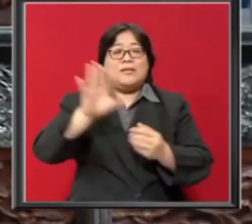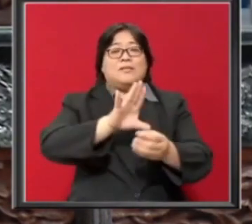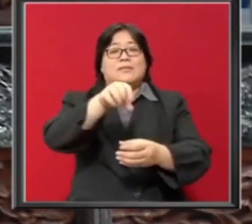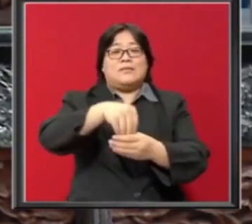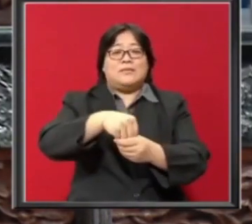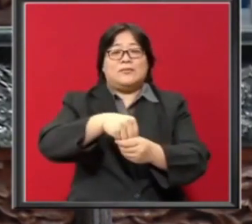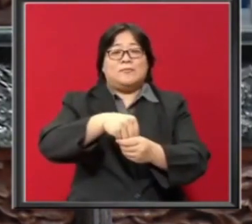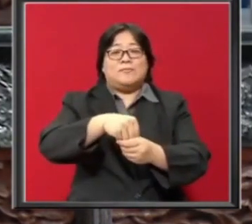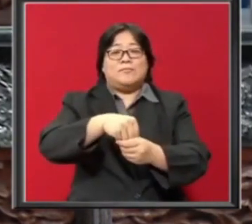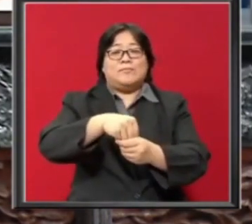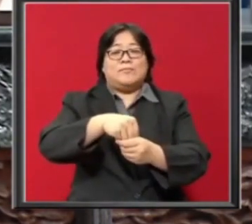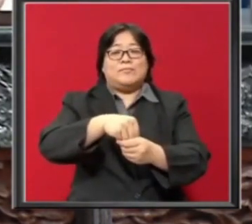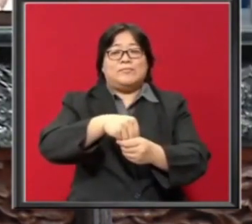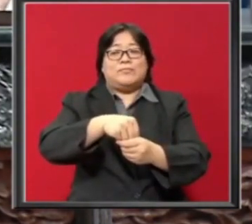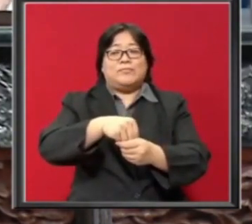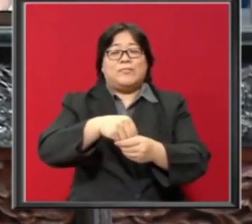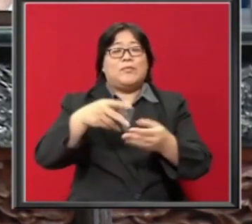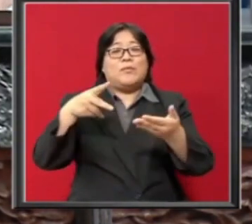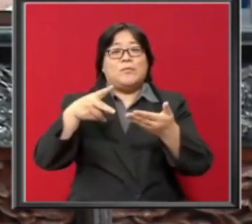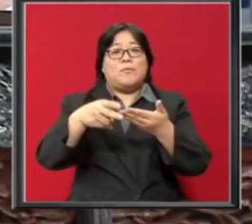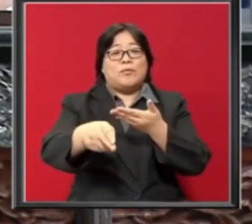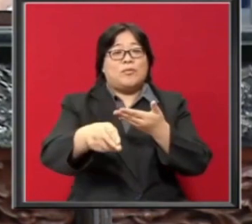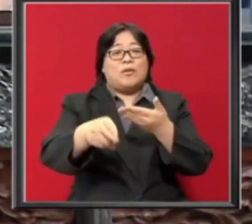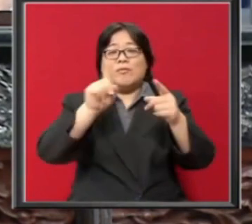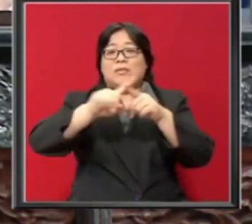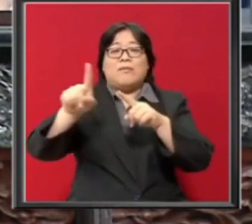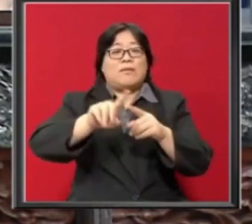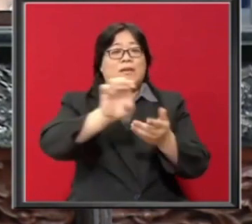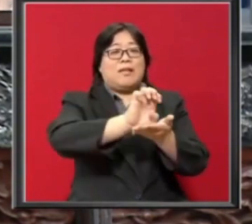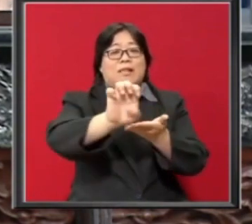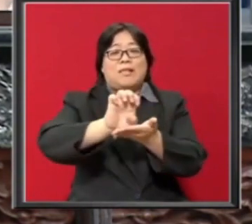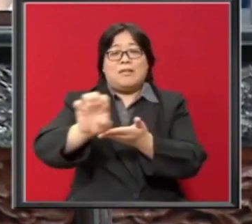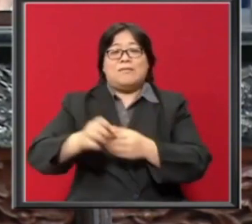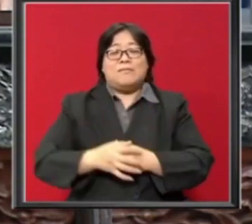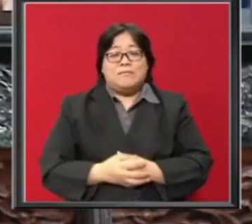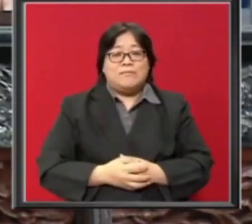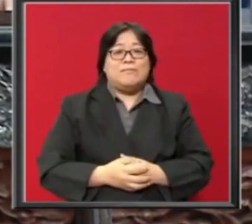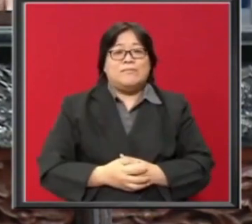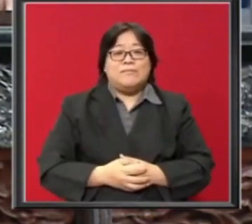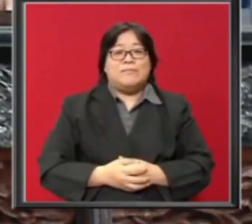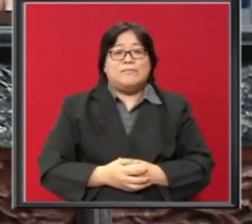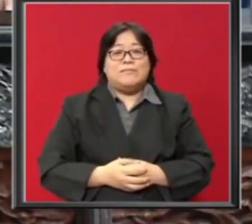dibuatkan pemotongan sebagai elemen